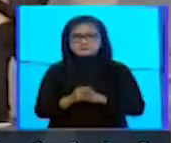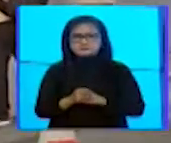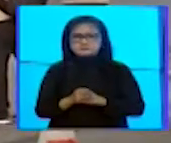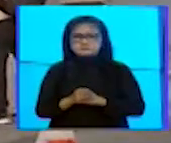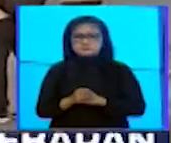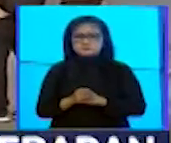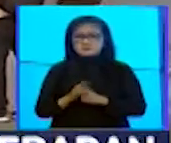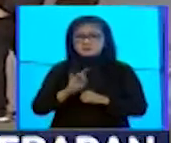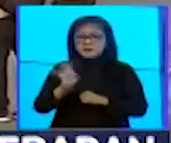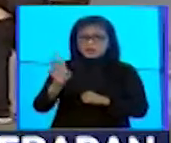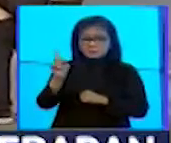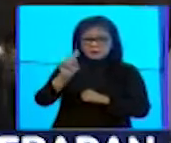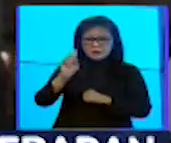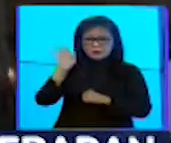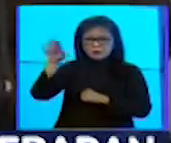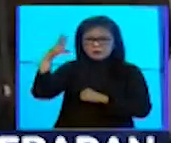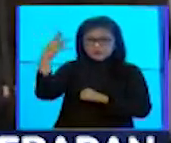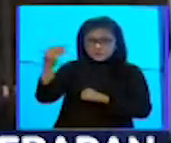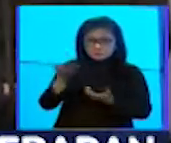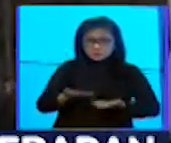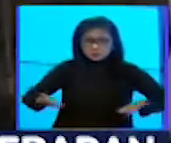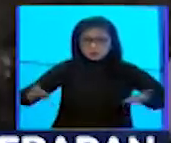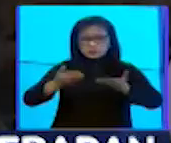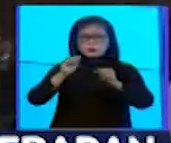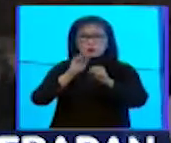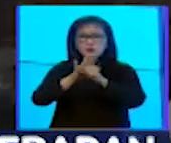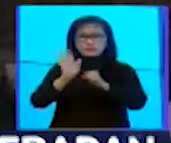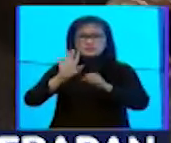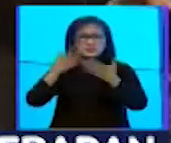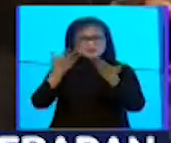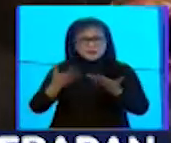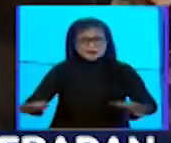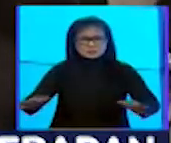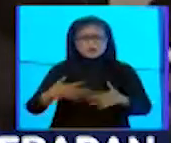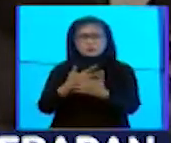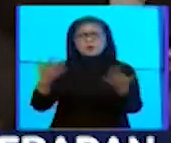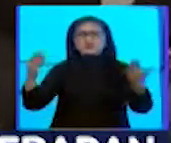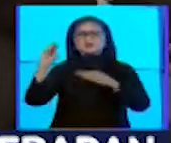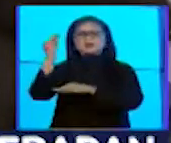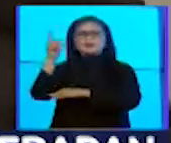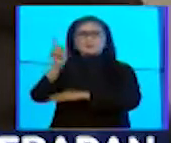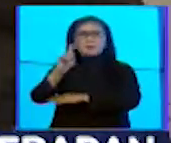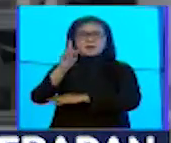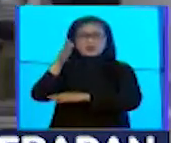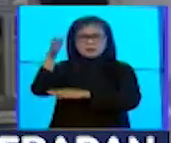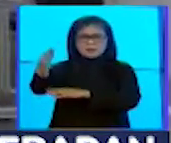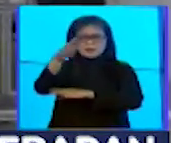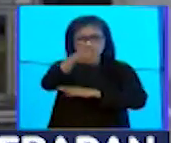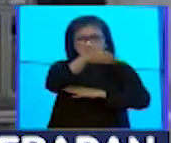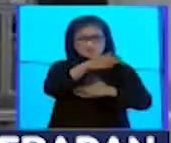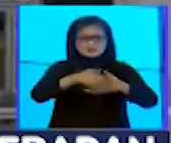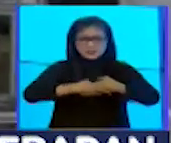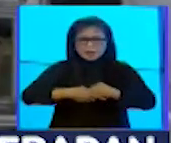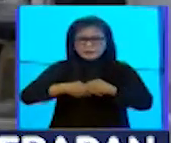Selain larangan mudik, pandemi COVID-19 yang tak kunjung usai membuat warga ibu kota juga dilarang untuk melaksanakan silaturahmi saat